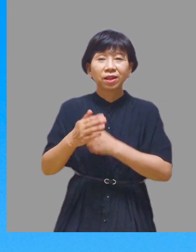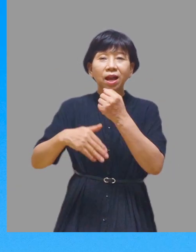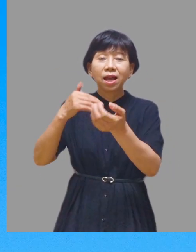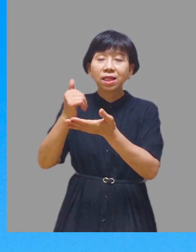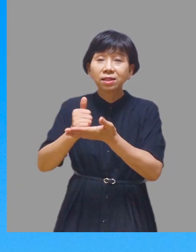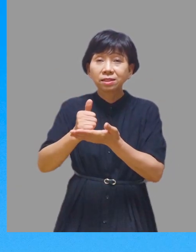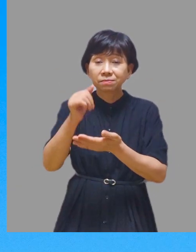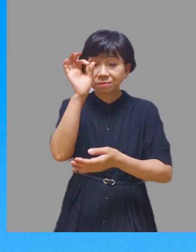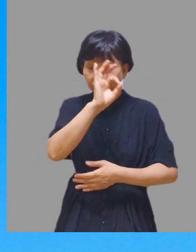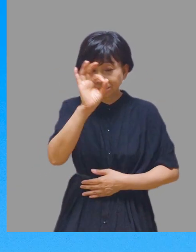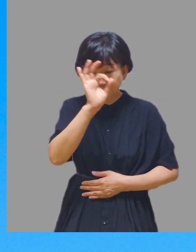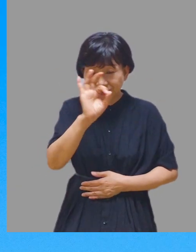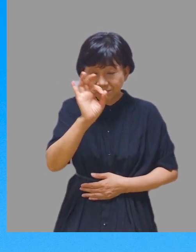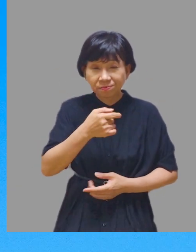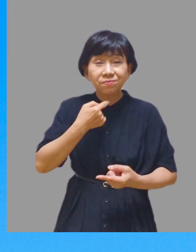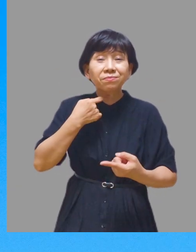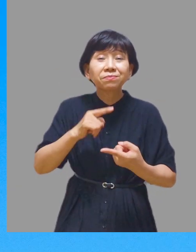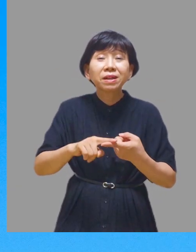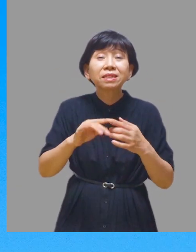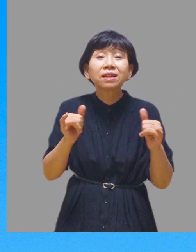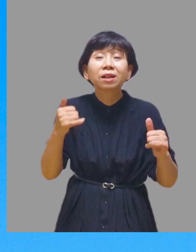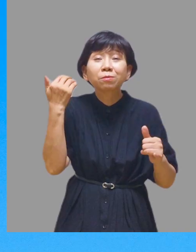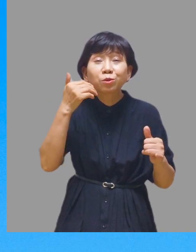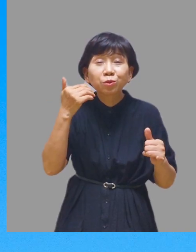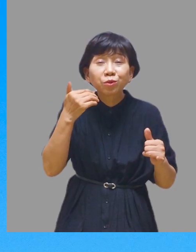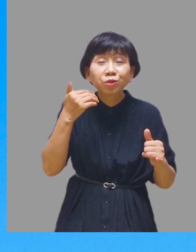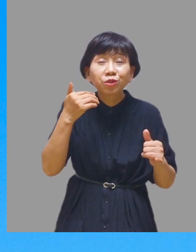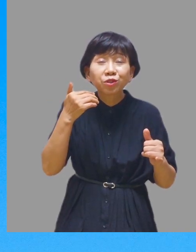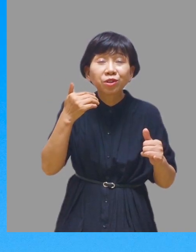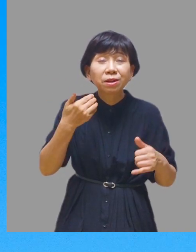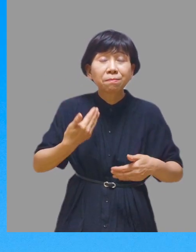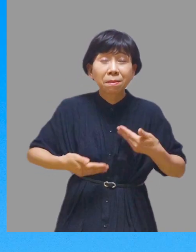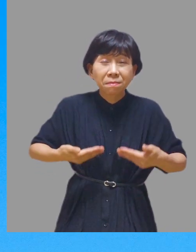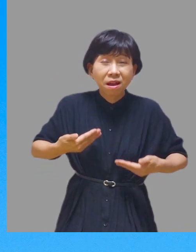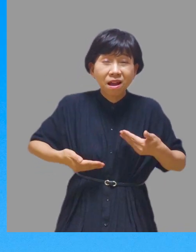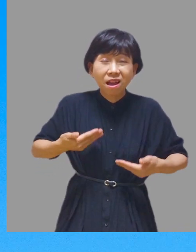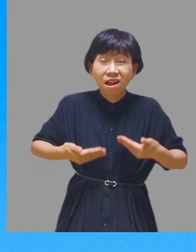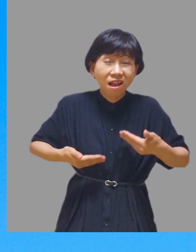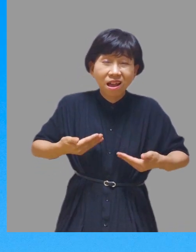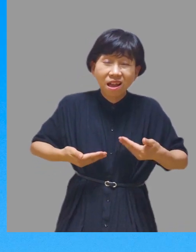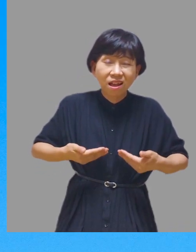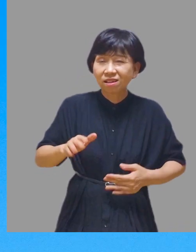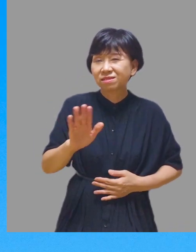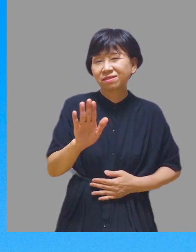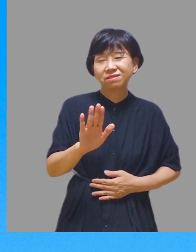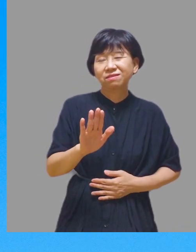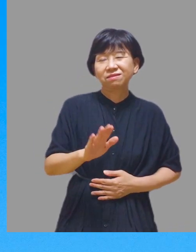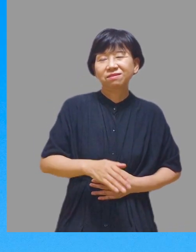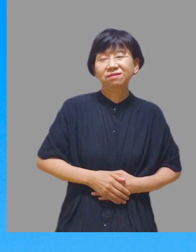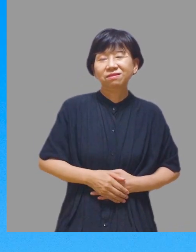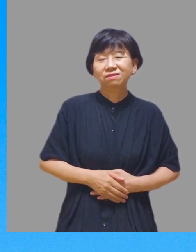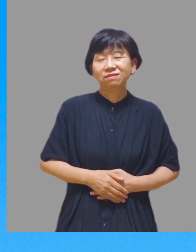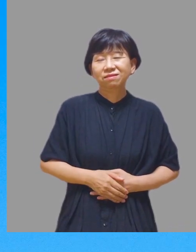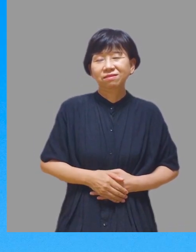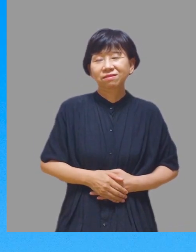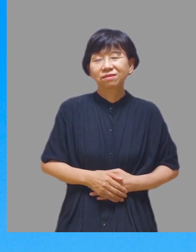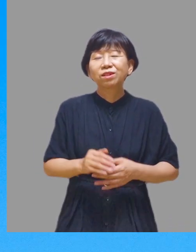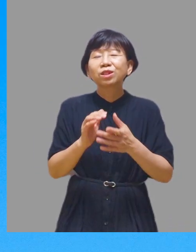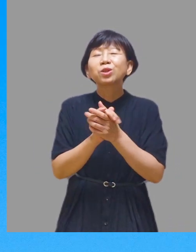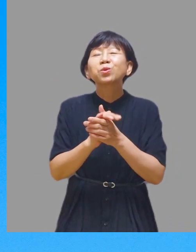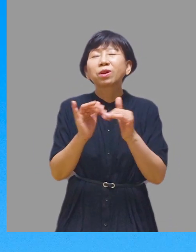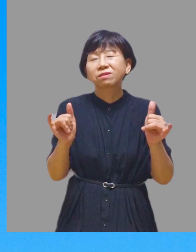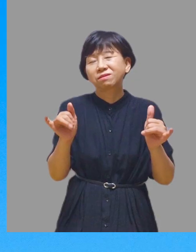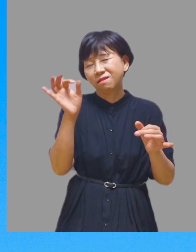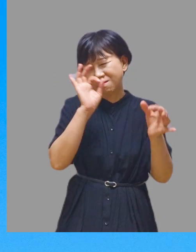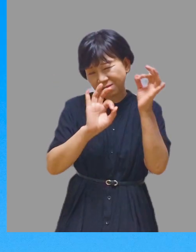하나님이 찾으시는 한 사람은 바쁜 사람이 아니에요. 하나님이 찾으시는 한 사람은 기도하는